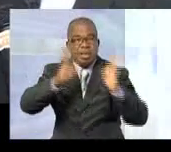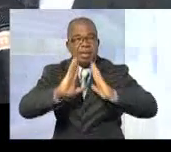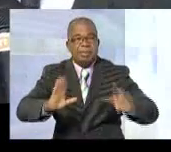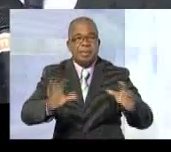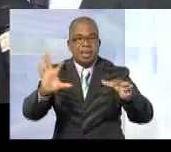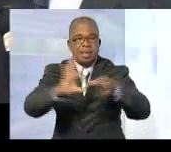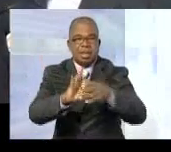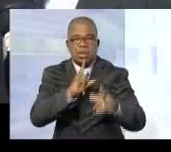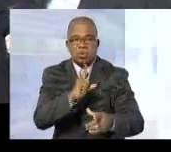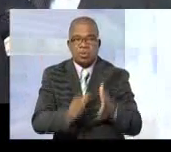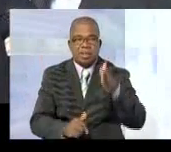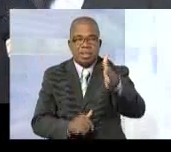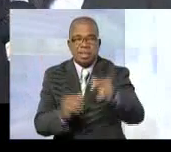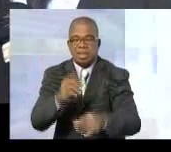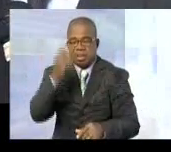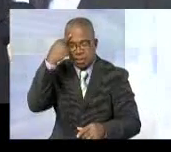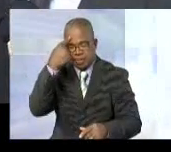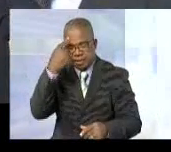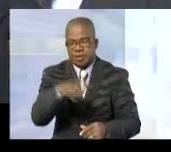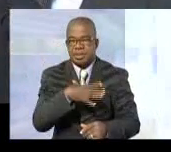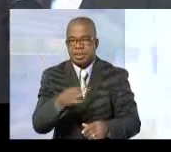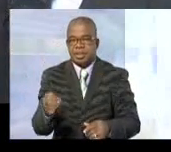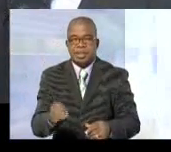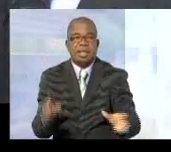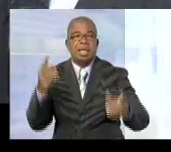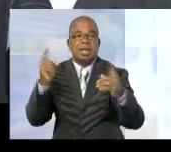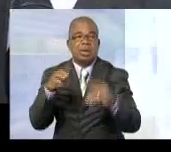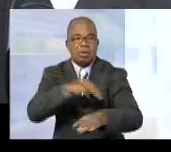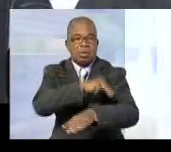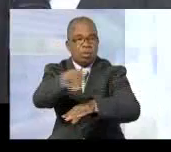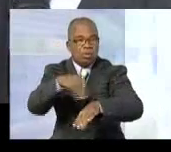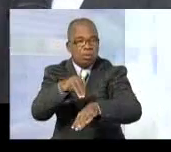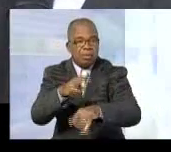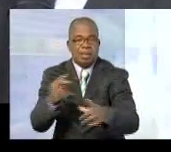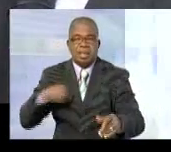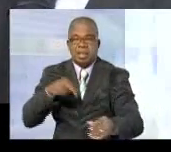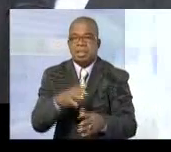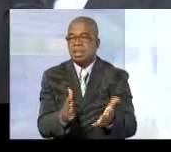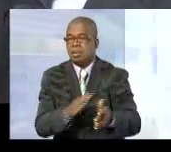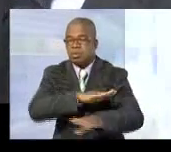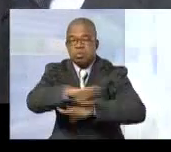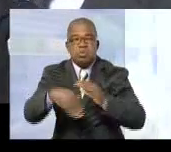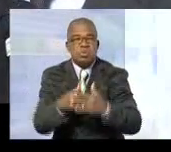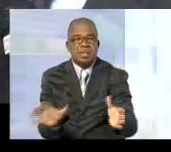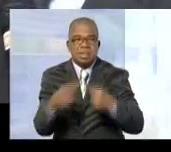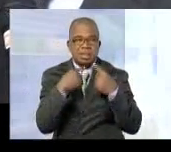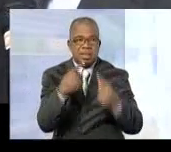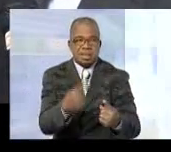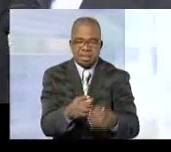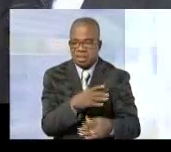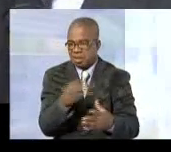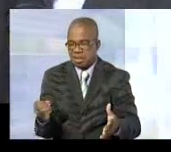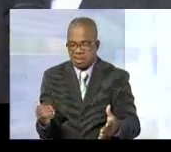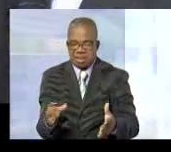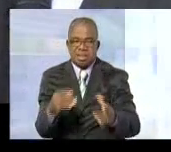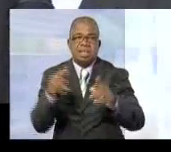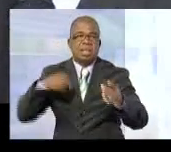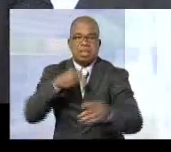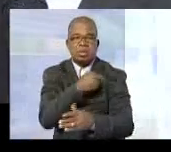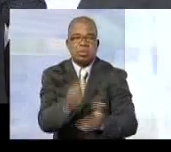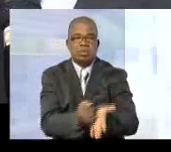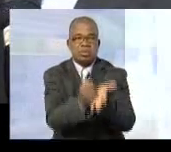Je pense que les réactions à l'intérieur du Mali nous permettent de nous rendre compte qu'on va rétablir très vite le consensus nécessaire